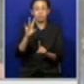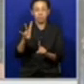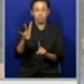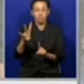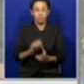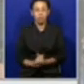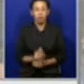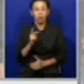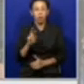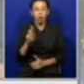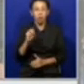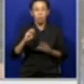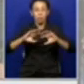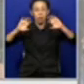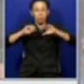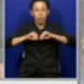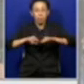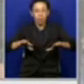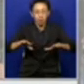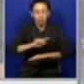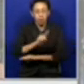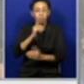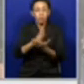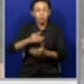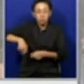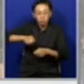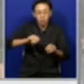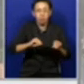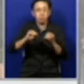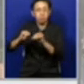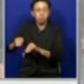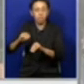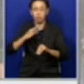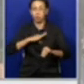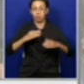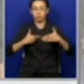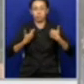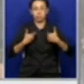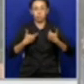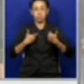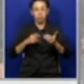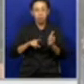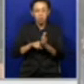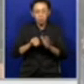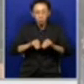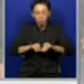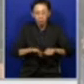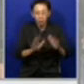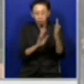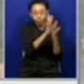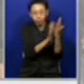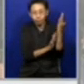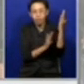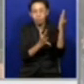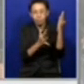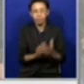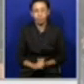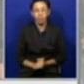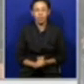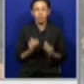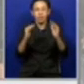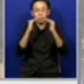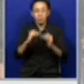วันหยุดเป็นวันสงกรานต์ไปผมดีใจนะครับเพราะเชื้อจะได้ไม่ออกต่างประเทศแต่หลังจากนั้นกรุงเทพมหานครประกาศปิ